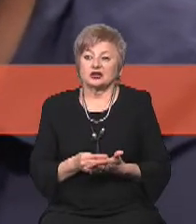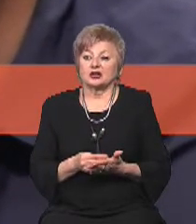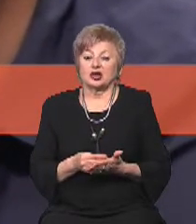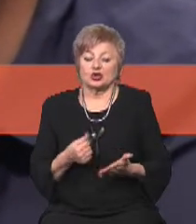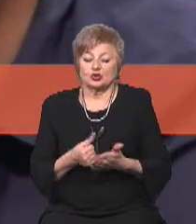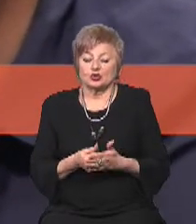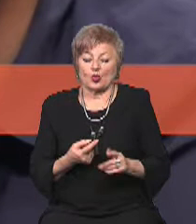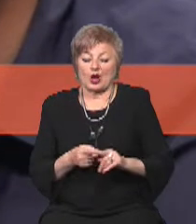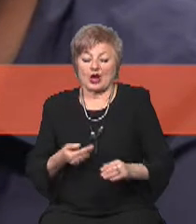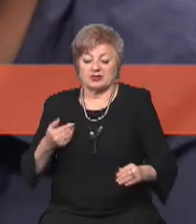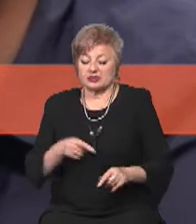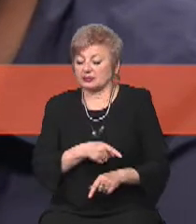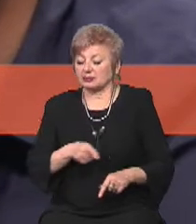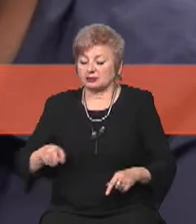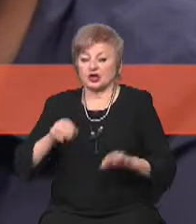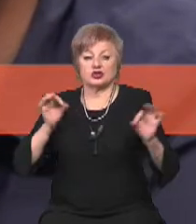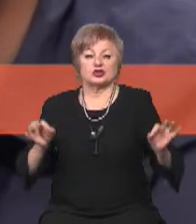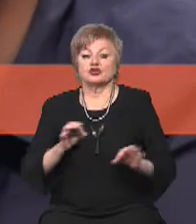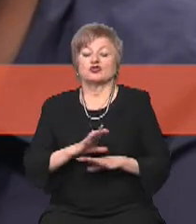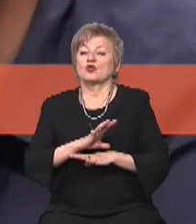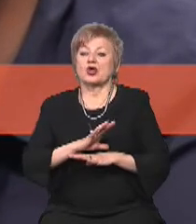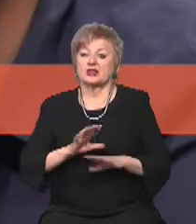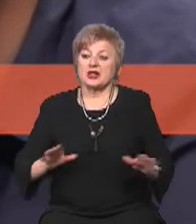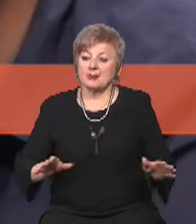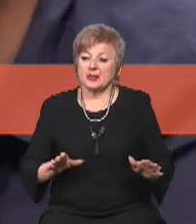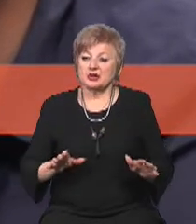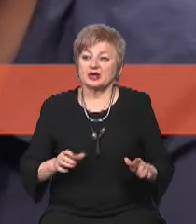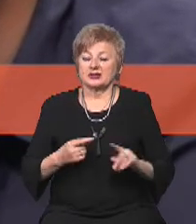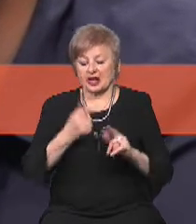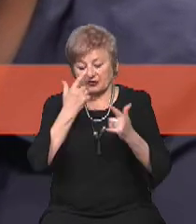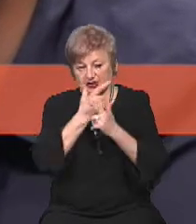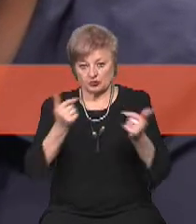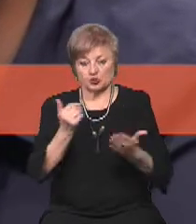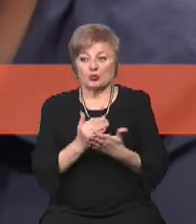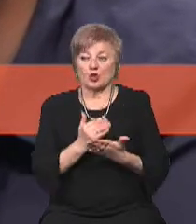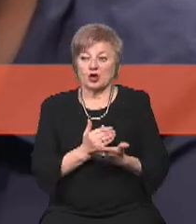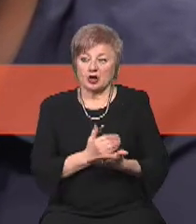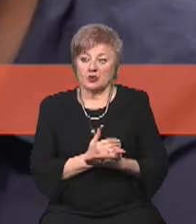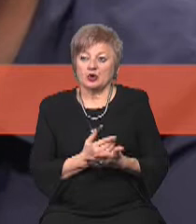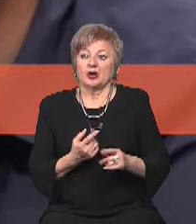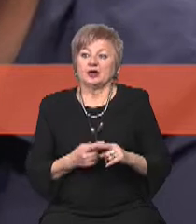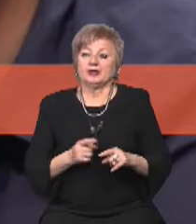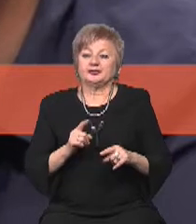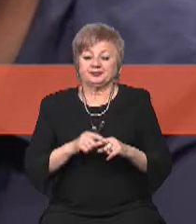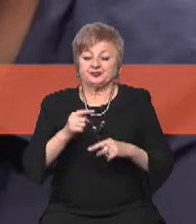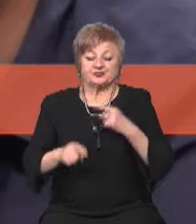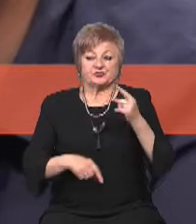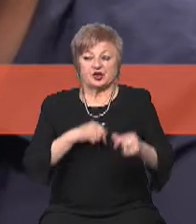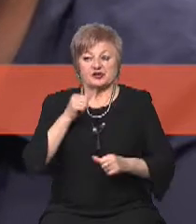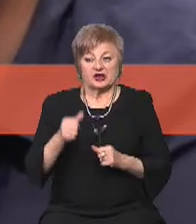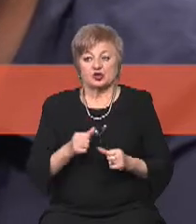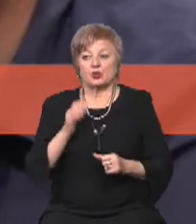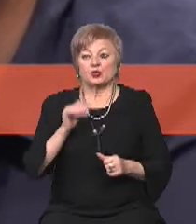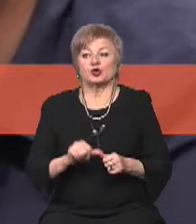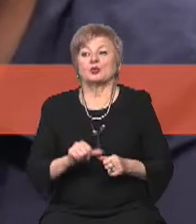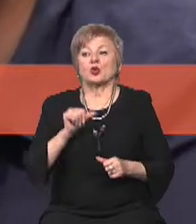не було нічого на інформаційну освітню програму з цього приводу, то ми вже наступного року будемо